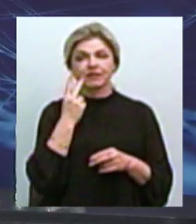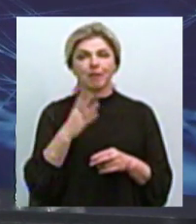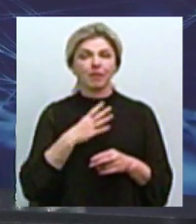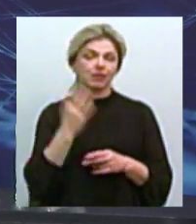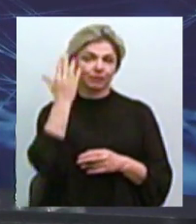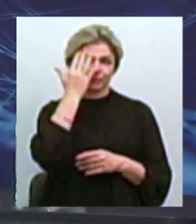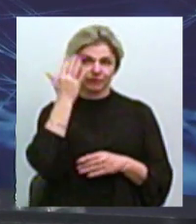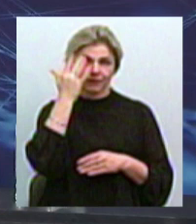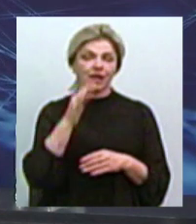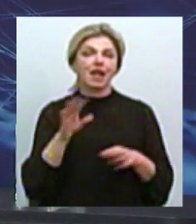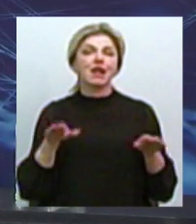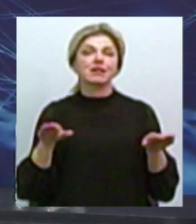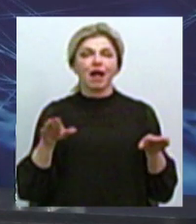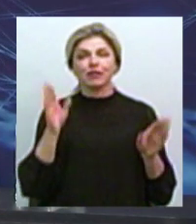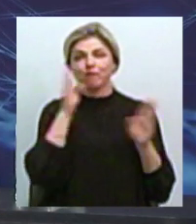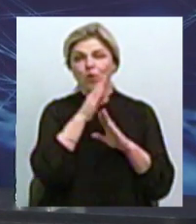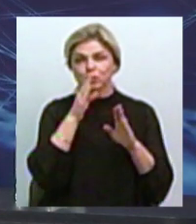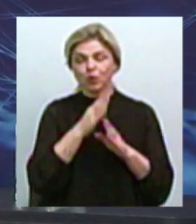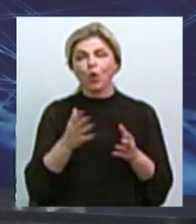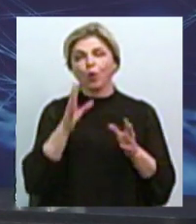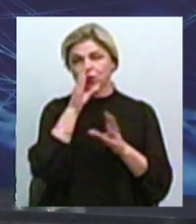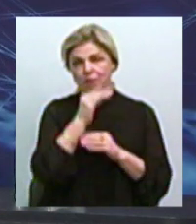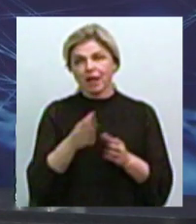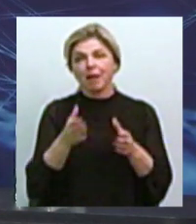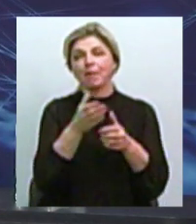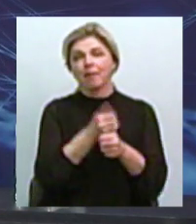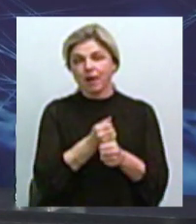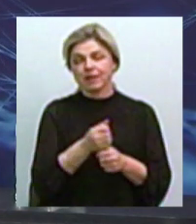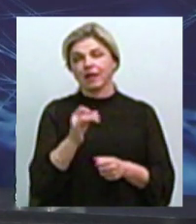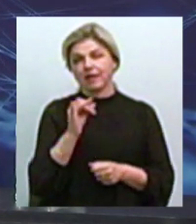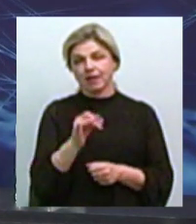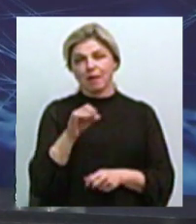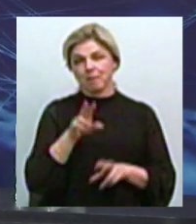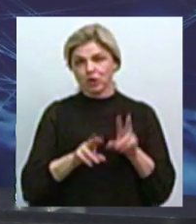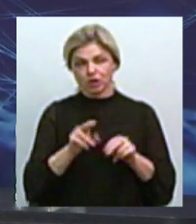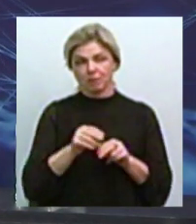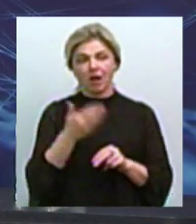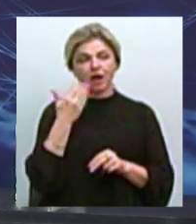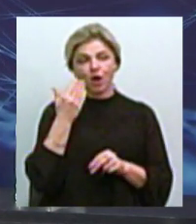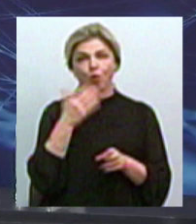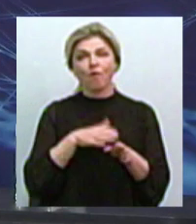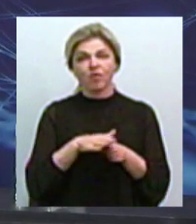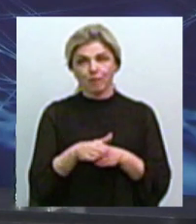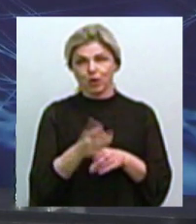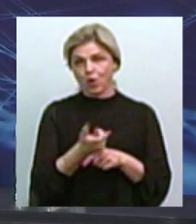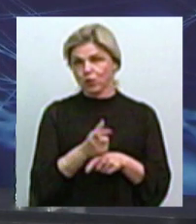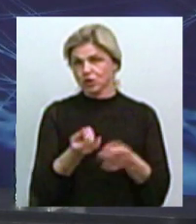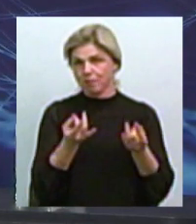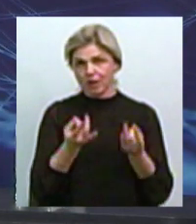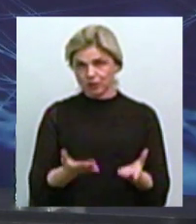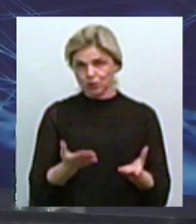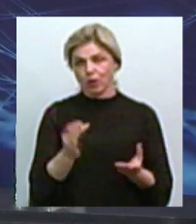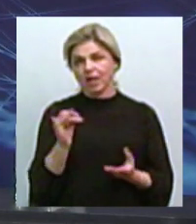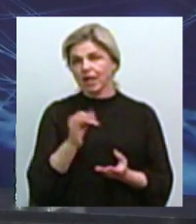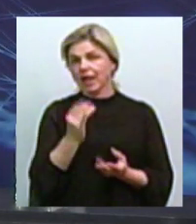воздухе. Мы ее успели поймать за хвост и буквально посчитали легко выполнимой, очень простой, банальной, и как бы